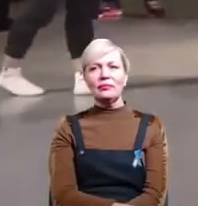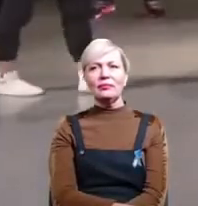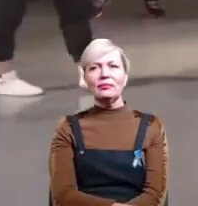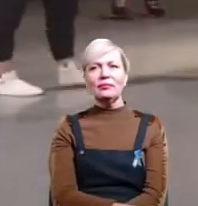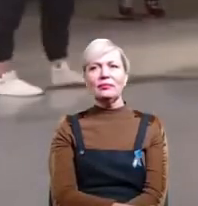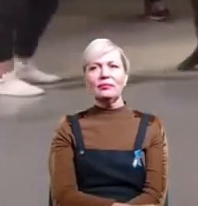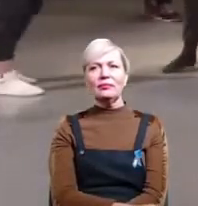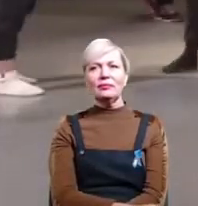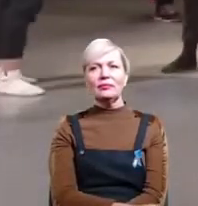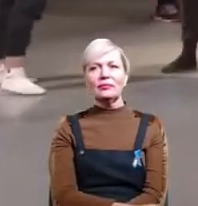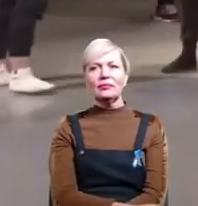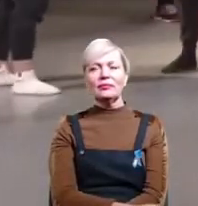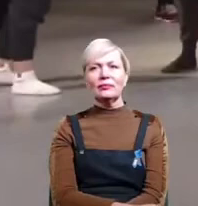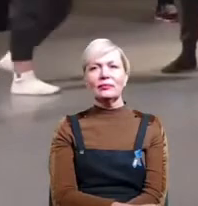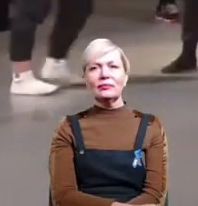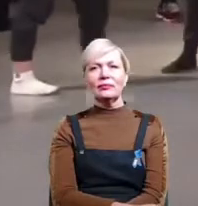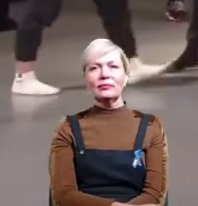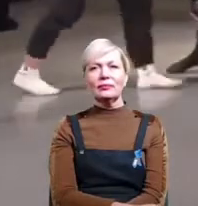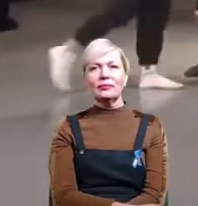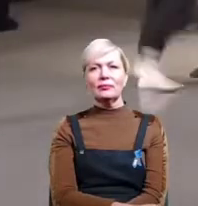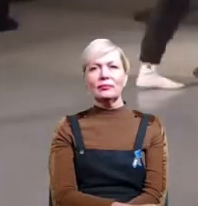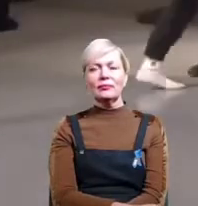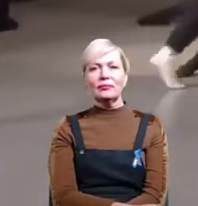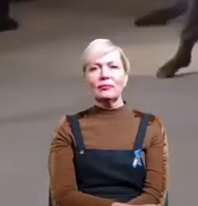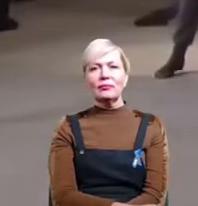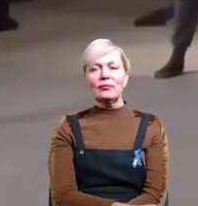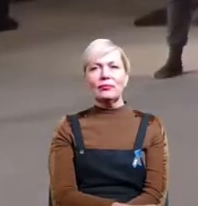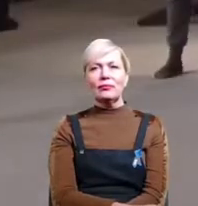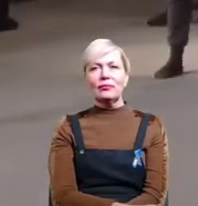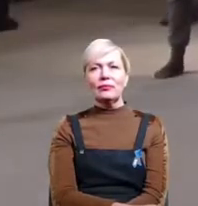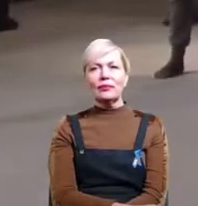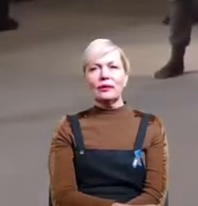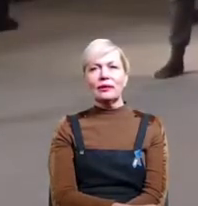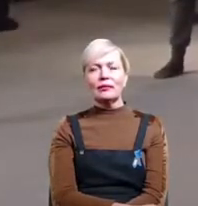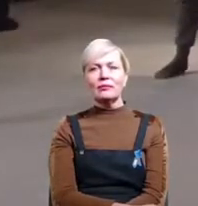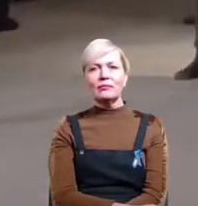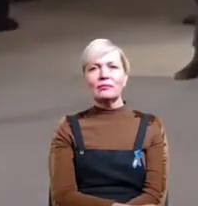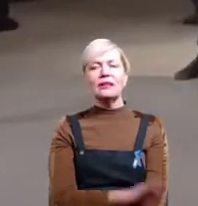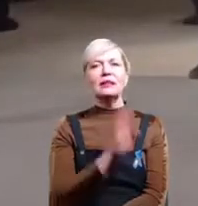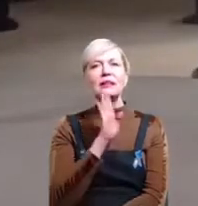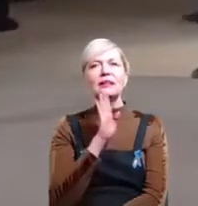Дальше поднялись. Мы девочек подняли, перекрутили,